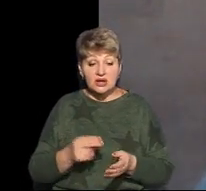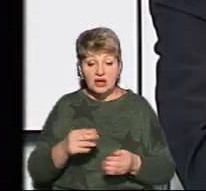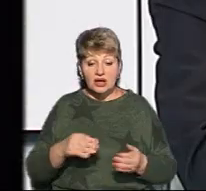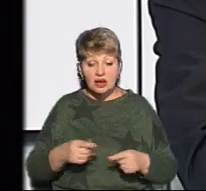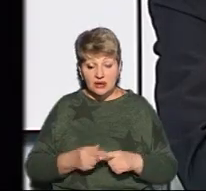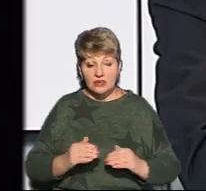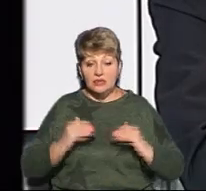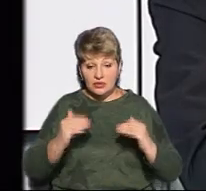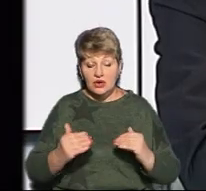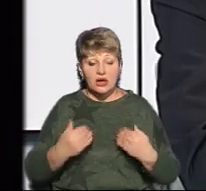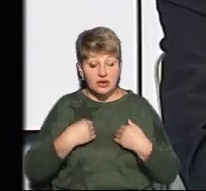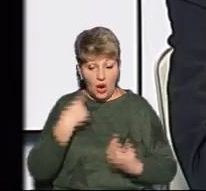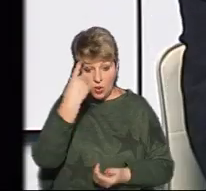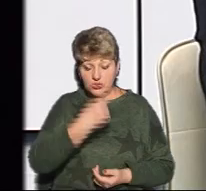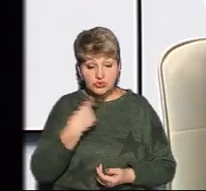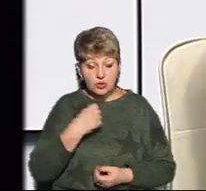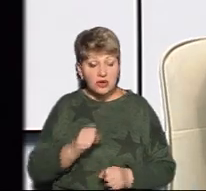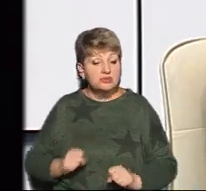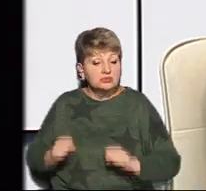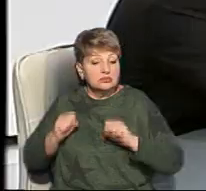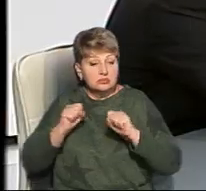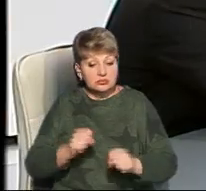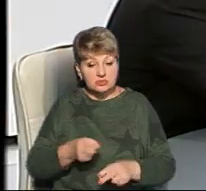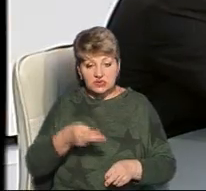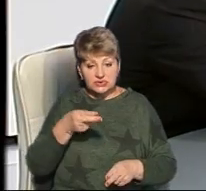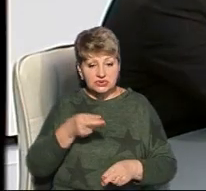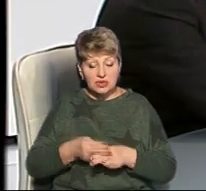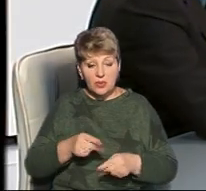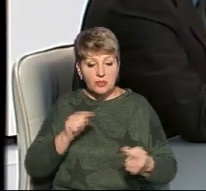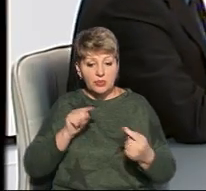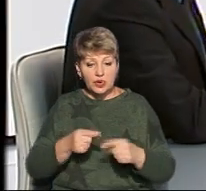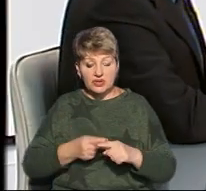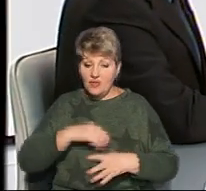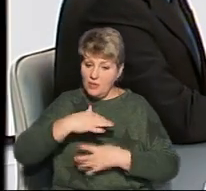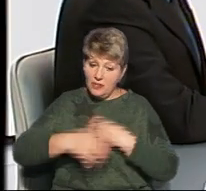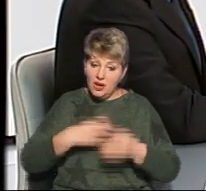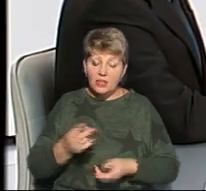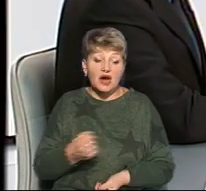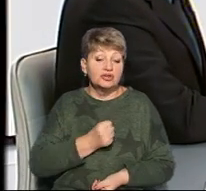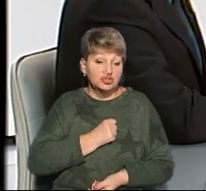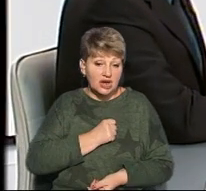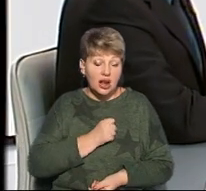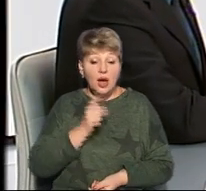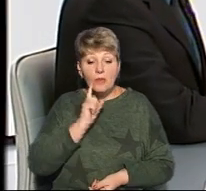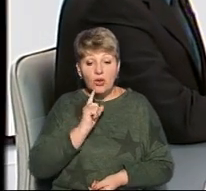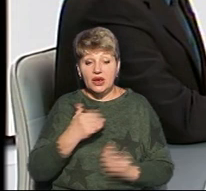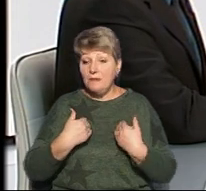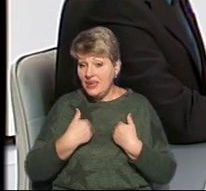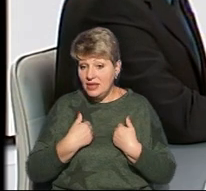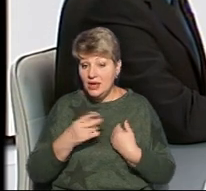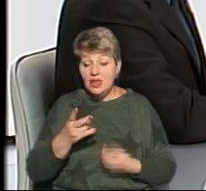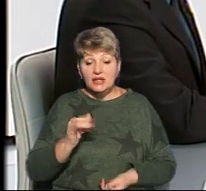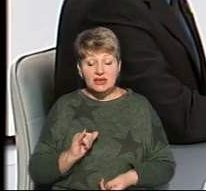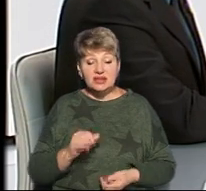що я особисто стою горою, стіною залізобетонною проти цього безладу. Але, на превеликий жаль, поки що ні мене, ні